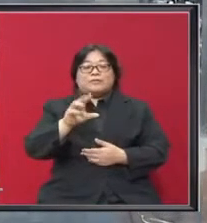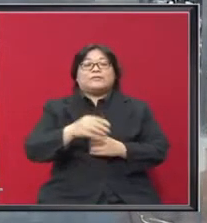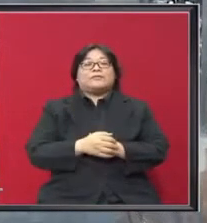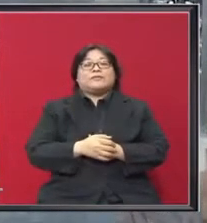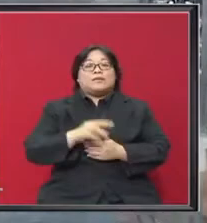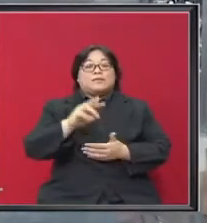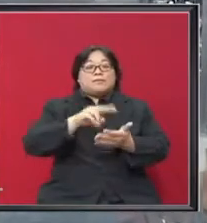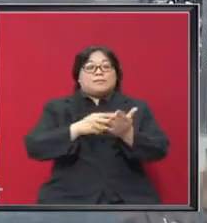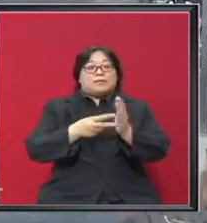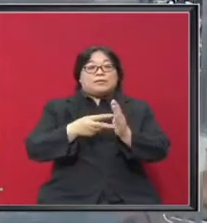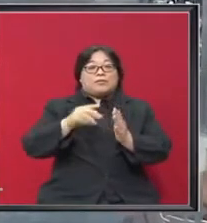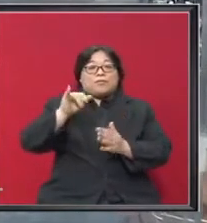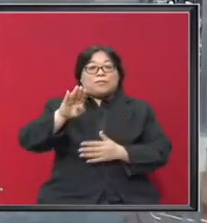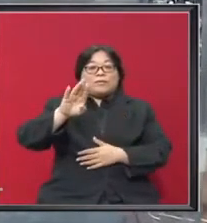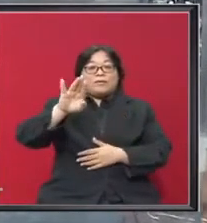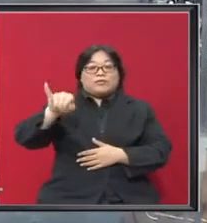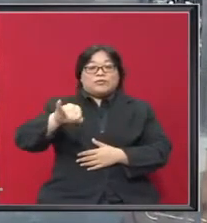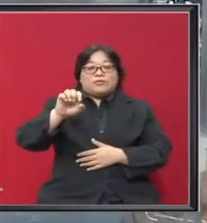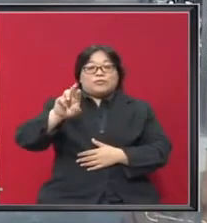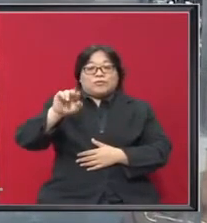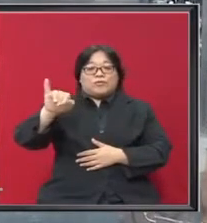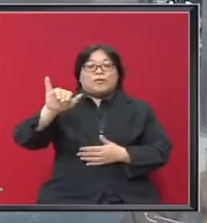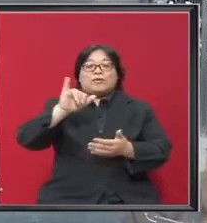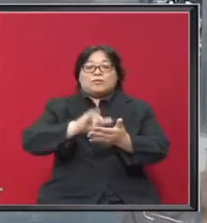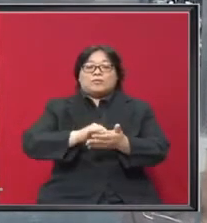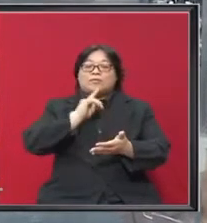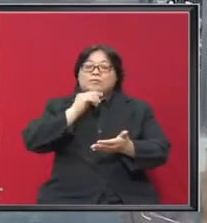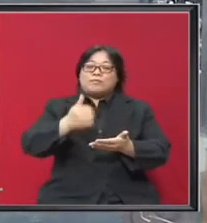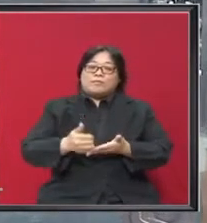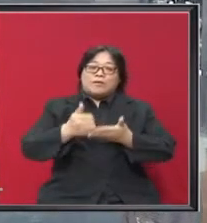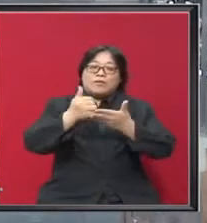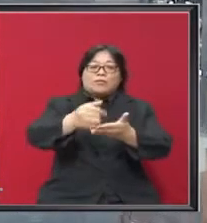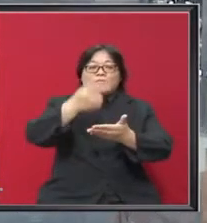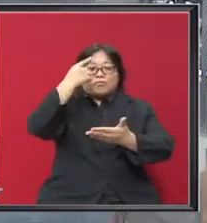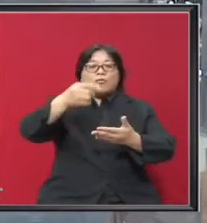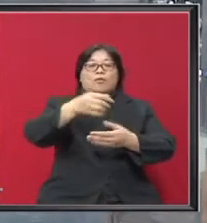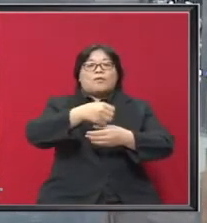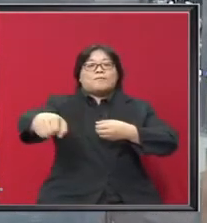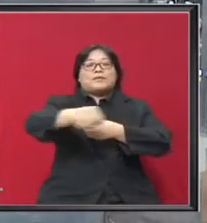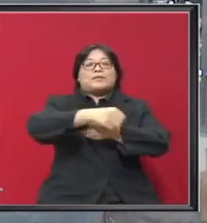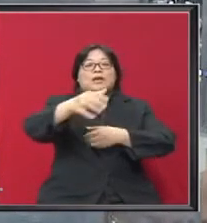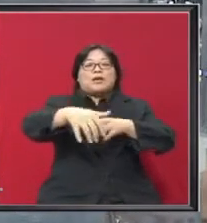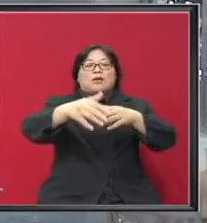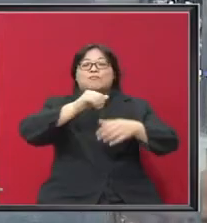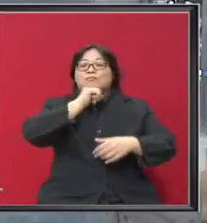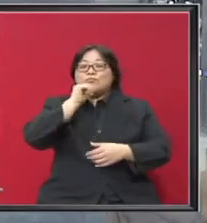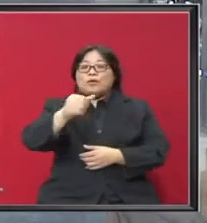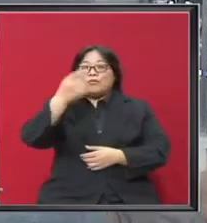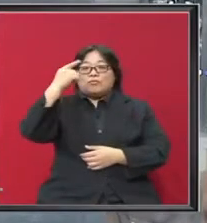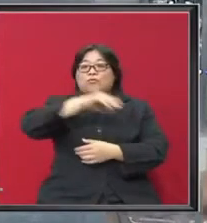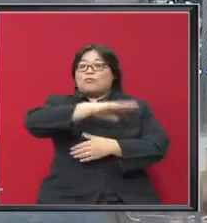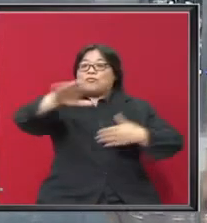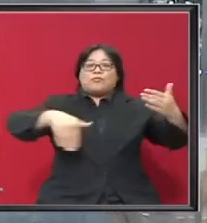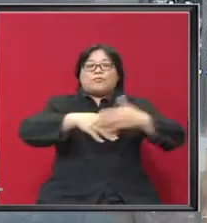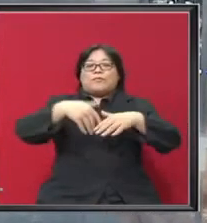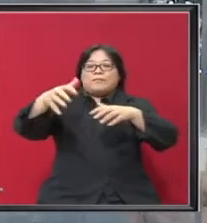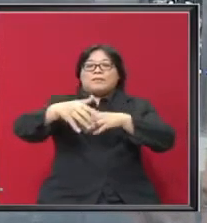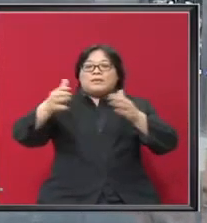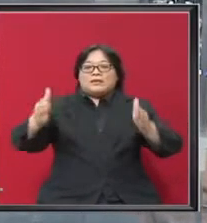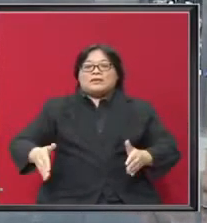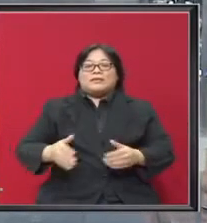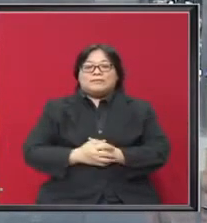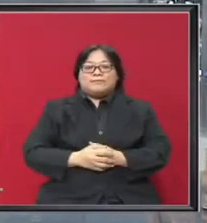dimaksudkan oleh jamur materai adalah merupakan bantuan kepada pesawat bukannya kepada semua petani